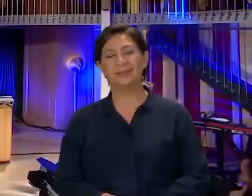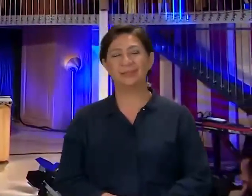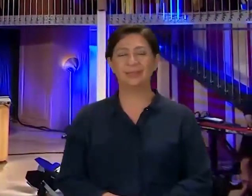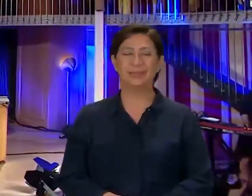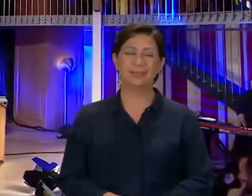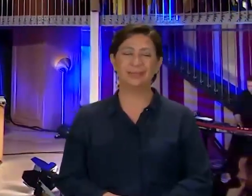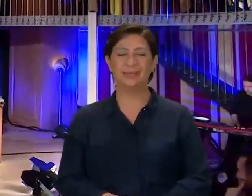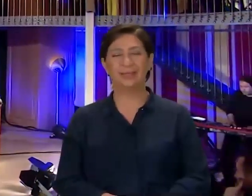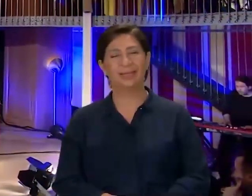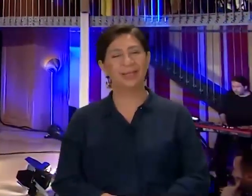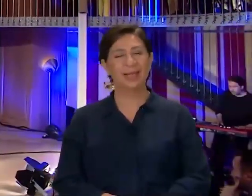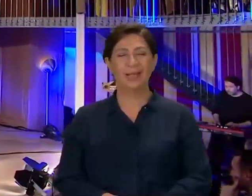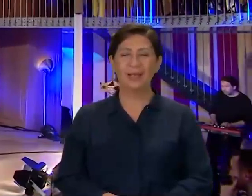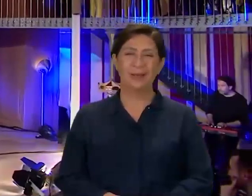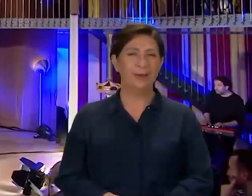καταλαβαίνει